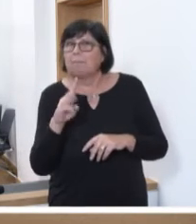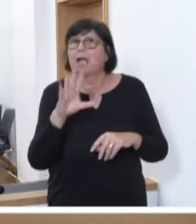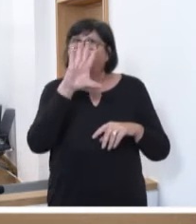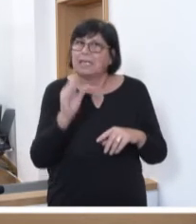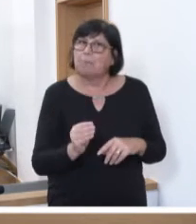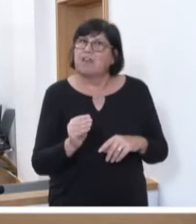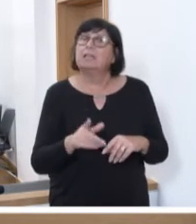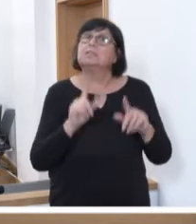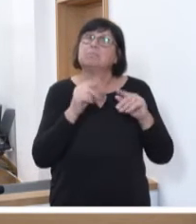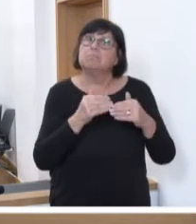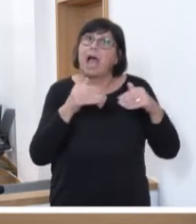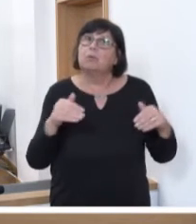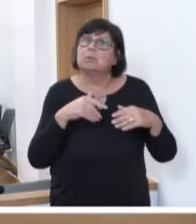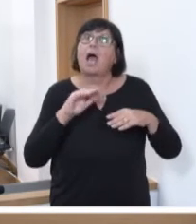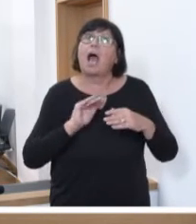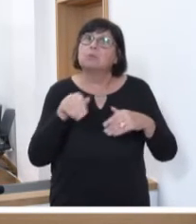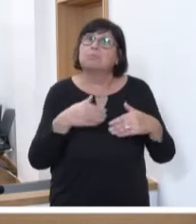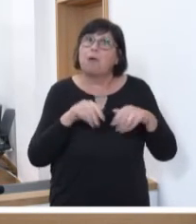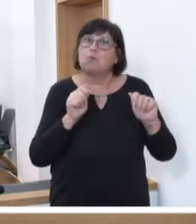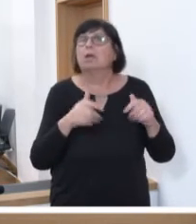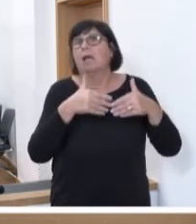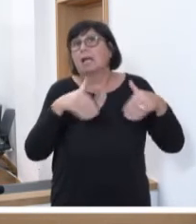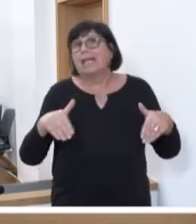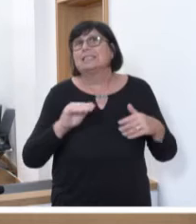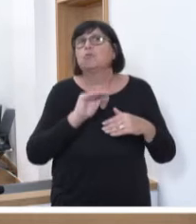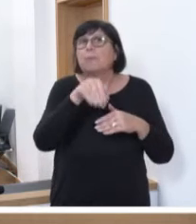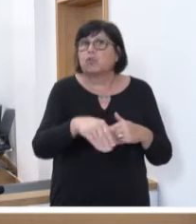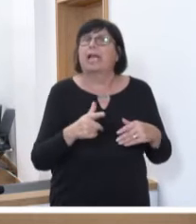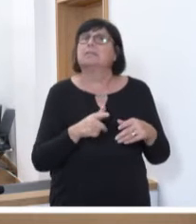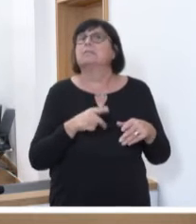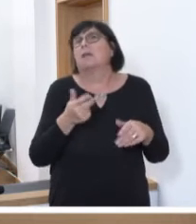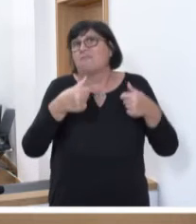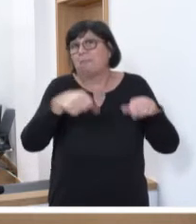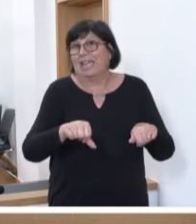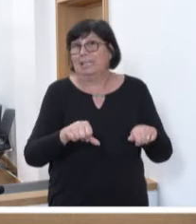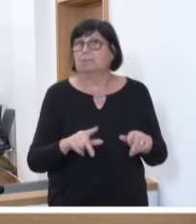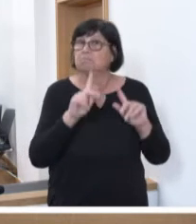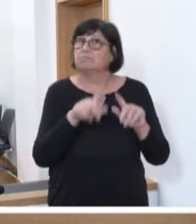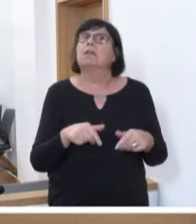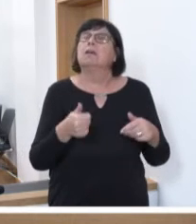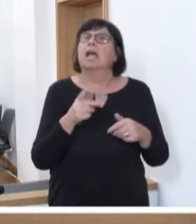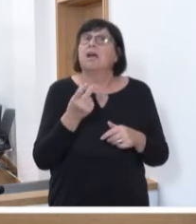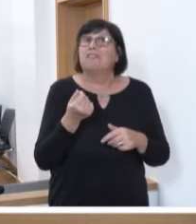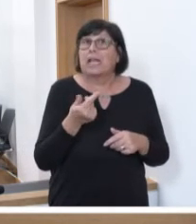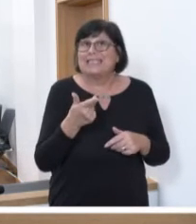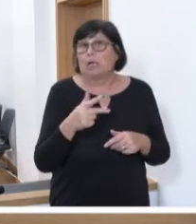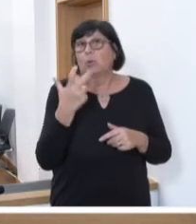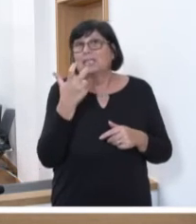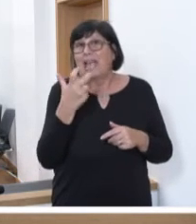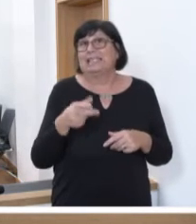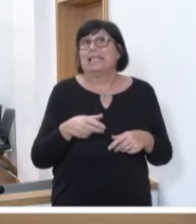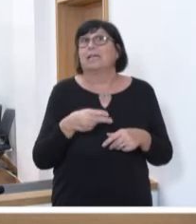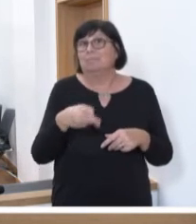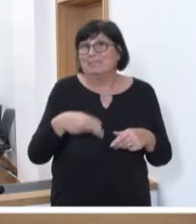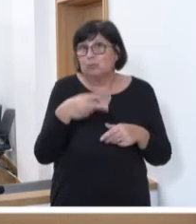zum Ausbau des grenzüberschreitenden Schienenverkehrs verpflichtet. Aus der Vereinbarung ergibt sich die Verpflichtung zur Finanzierung von 30 Triebfahrzeugen für